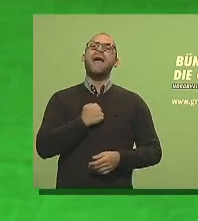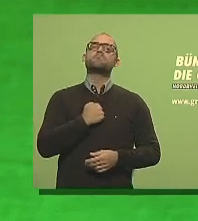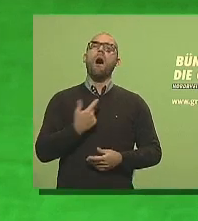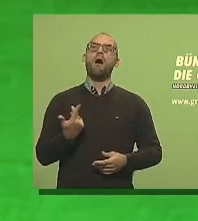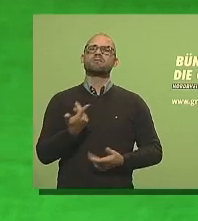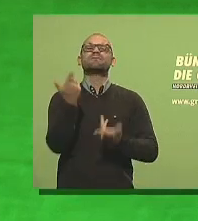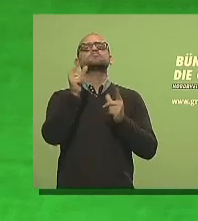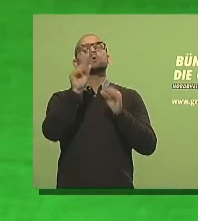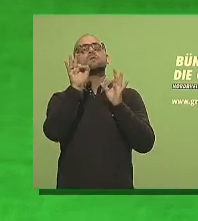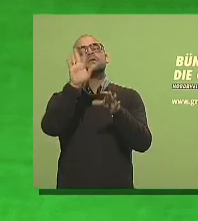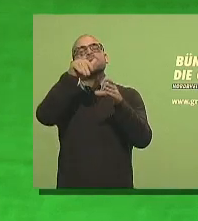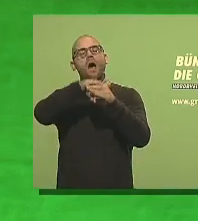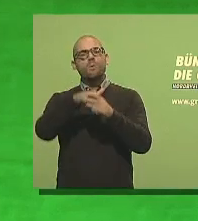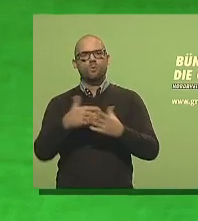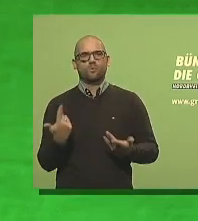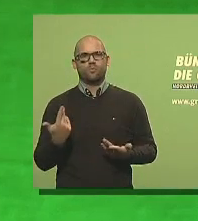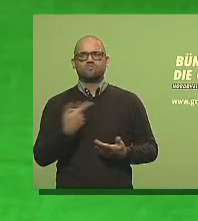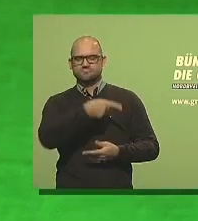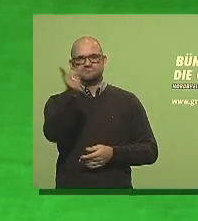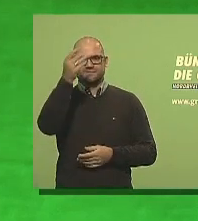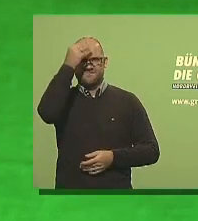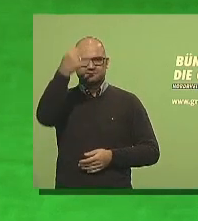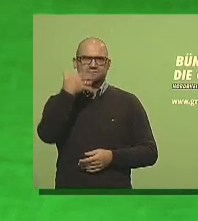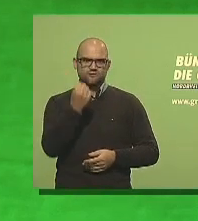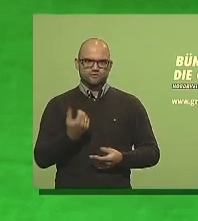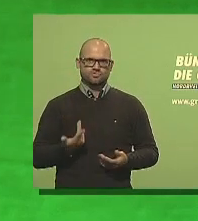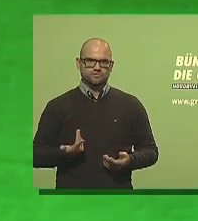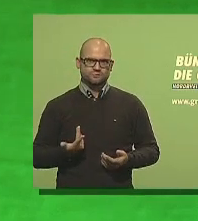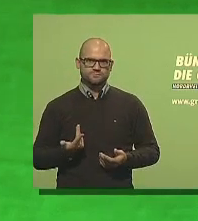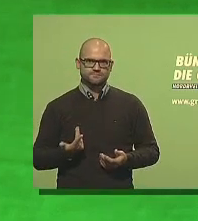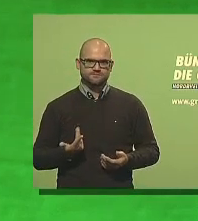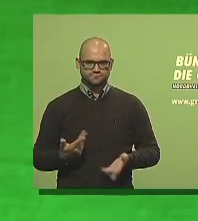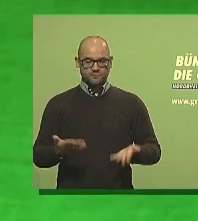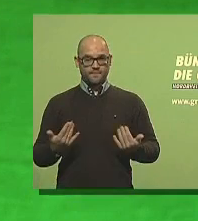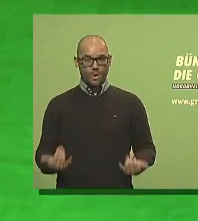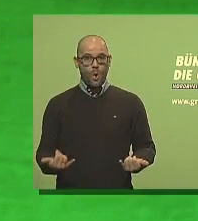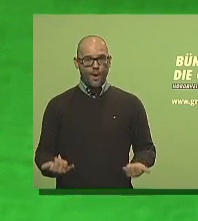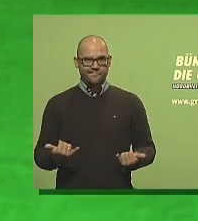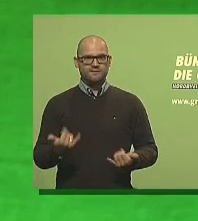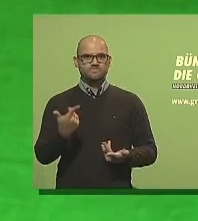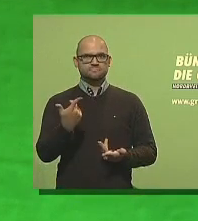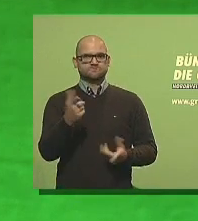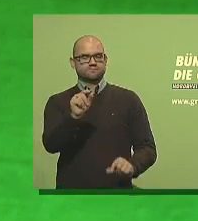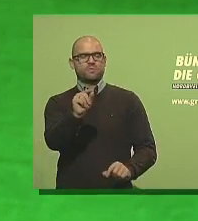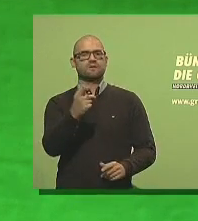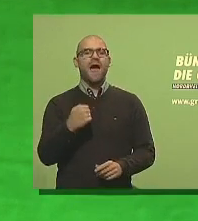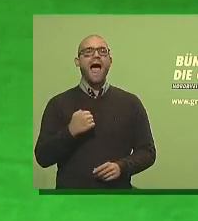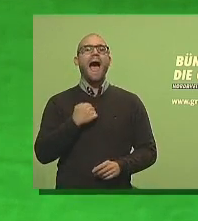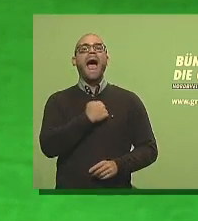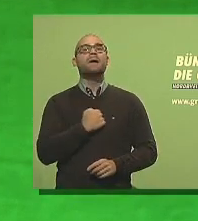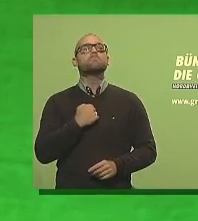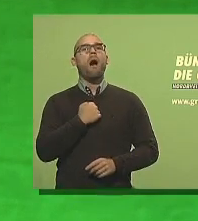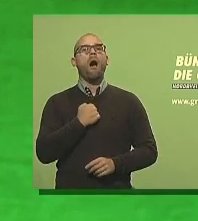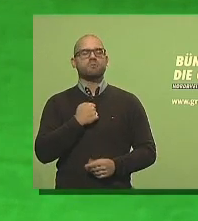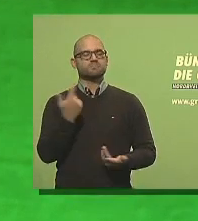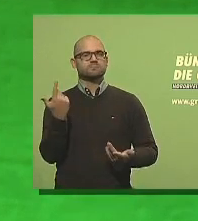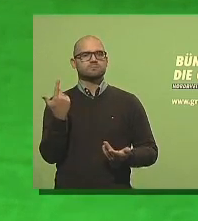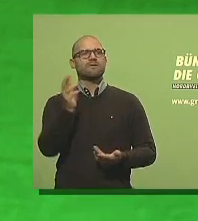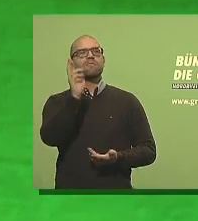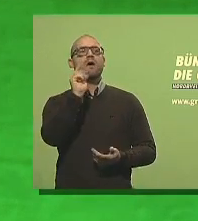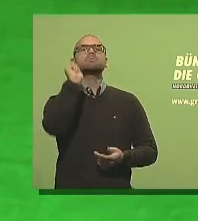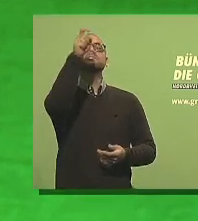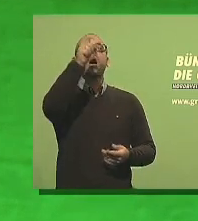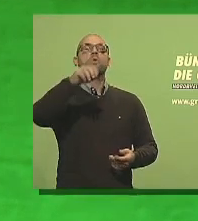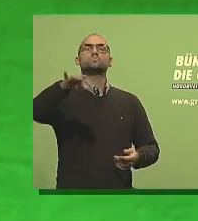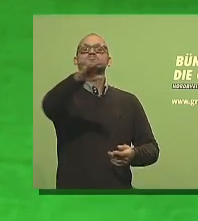nehme ich und nichts von gestern. Heimat, das heißt heute denen willkommen zu sagen, die draußen sind. Denen,